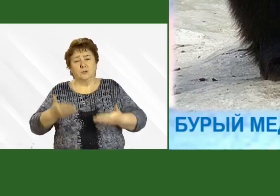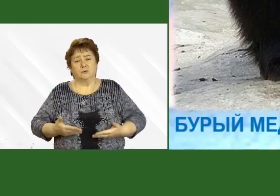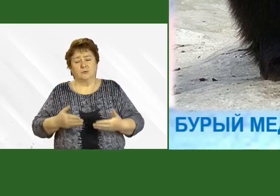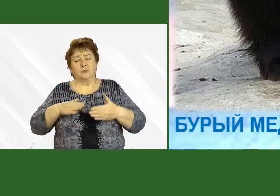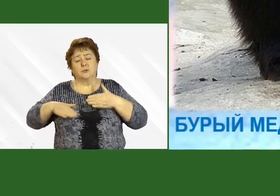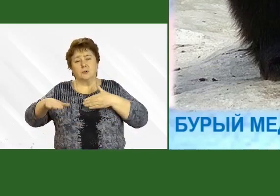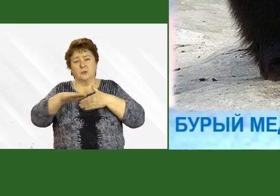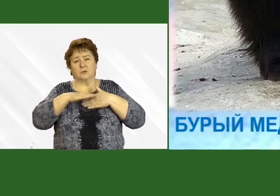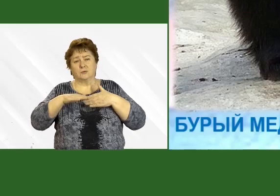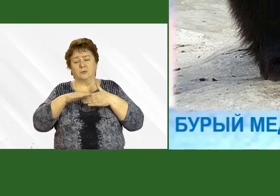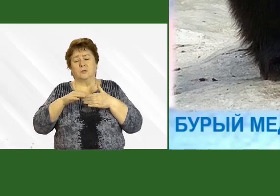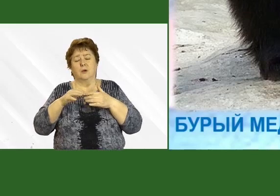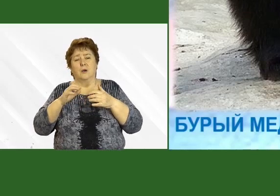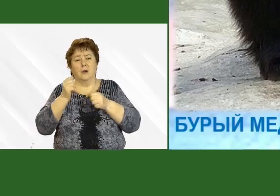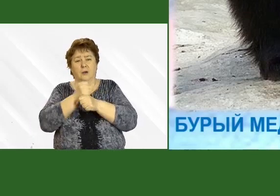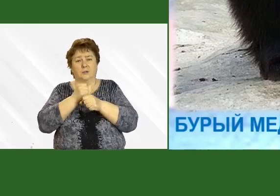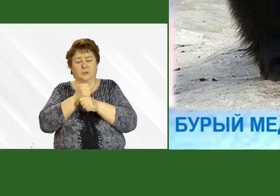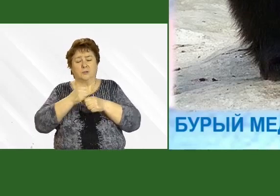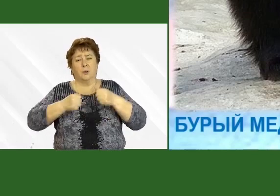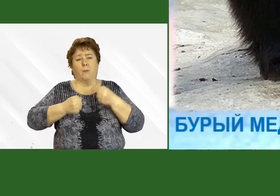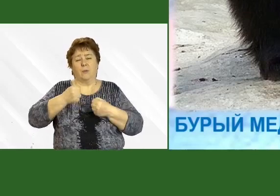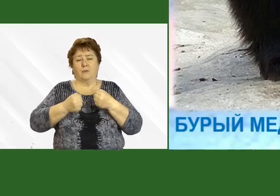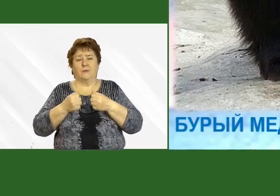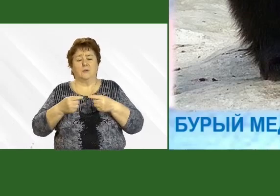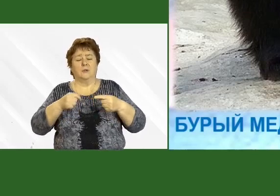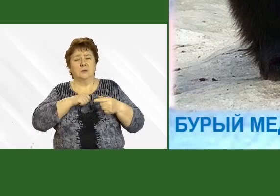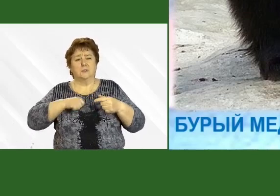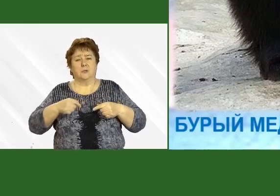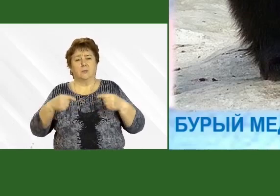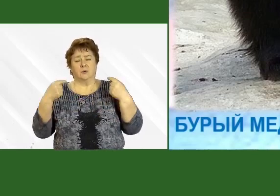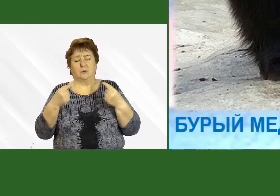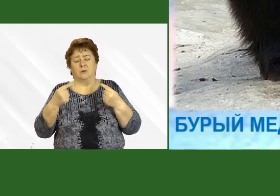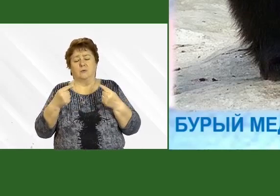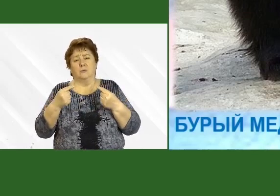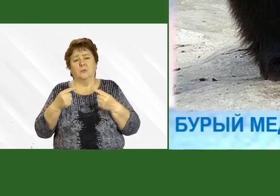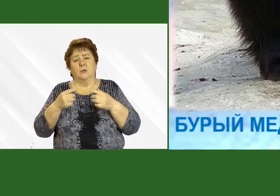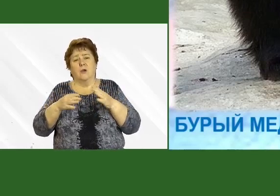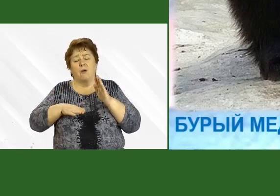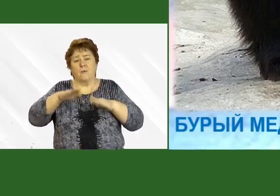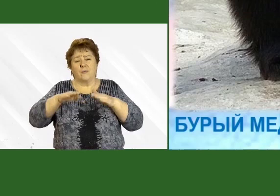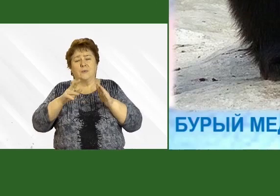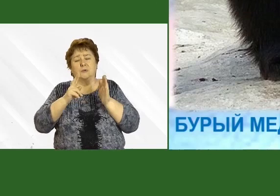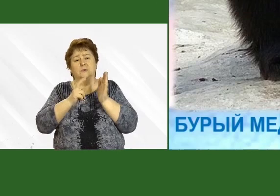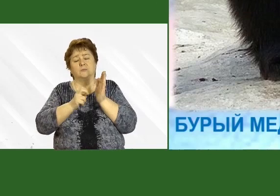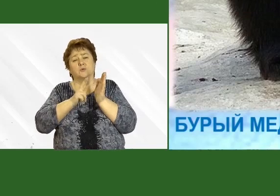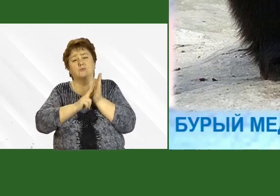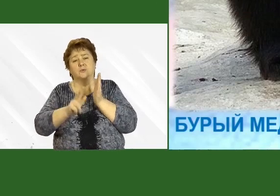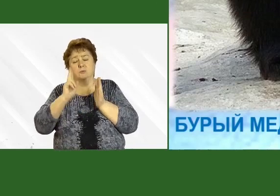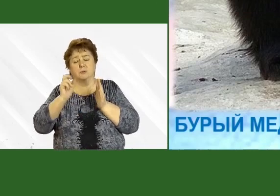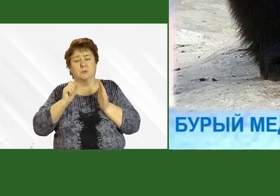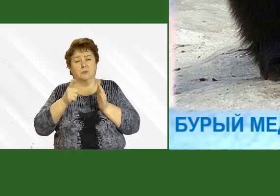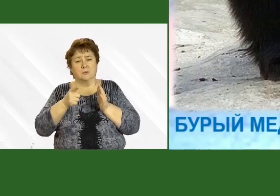бурый медведь кадьяк самый крупный кадьяк весил семьсот восемьдесят килограмм